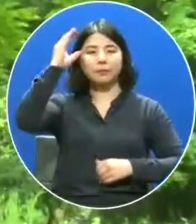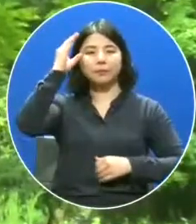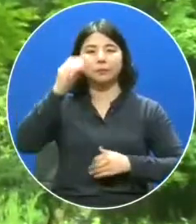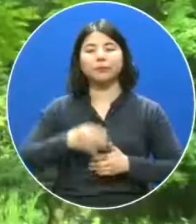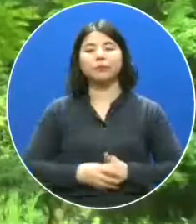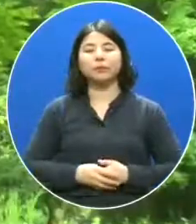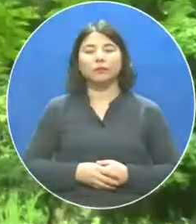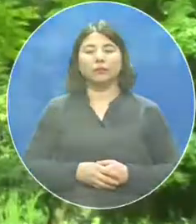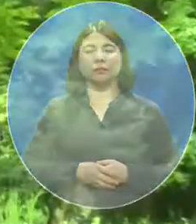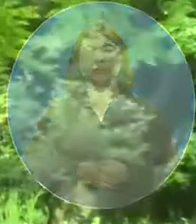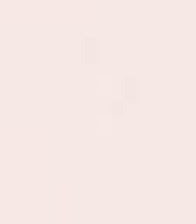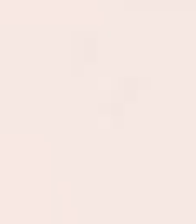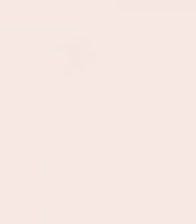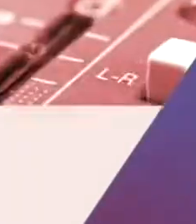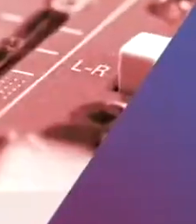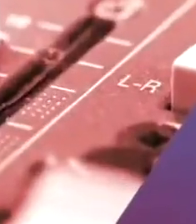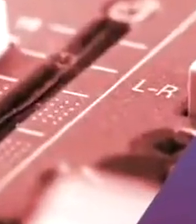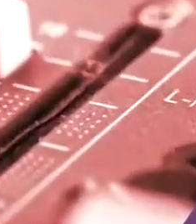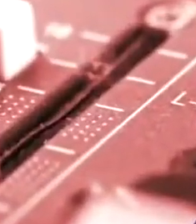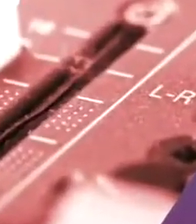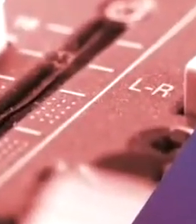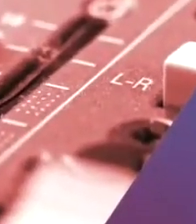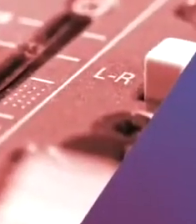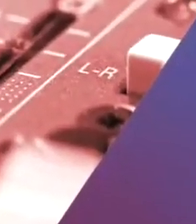이어지길 기대합니다.